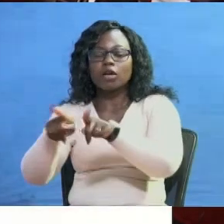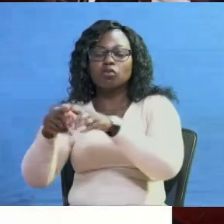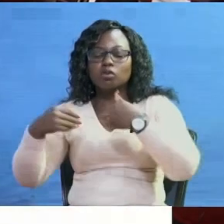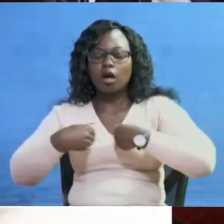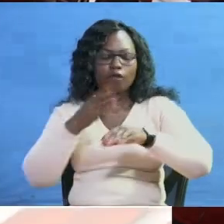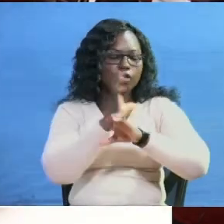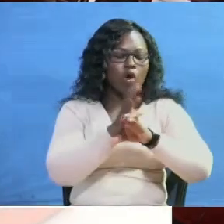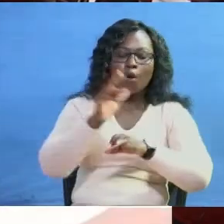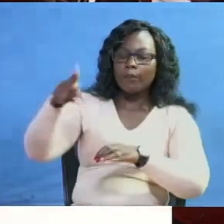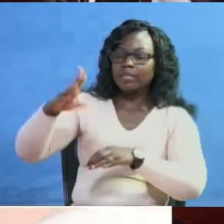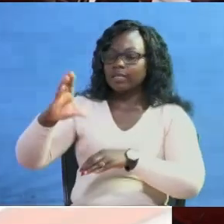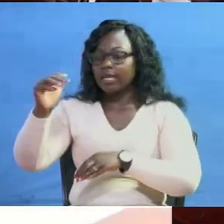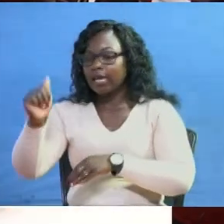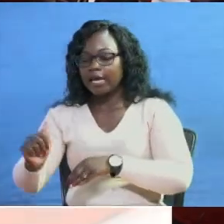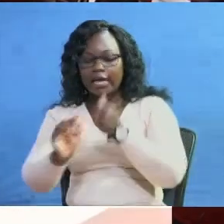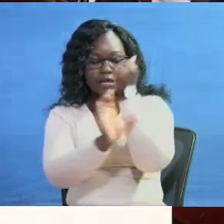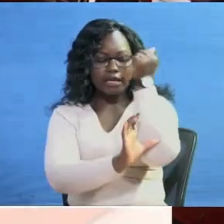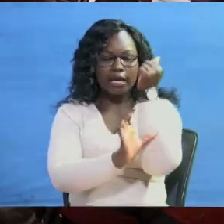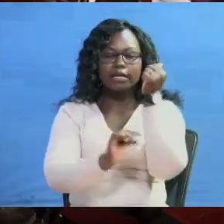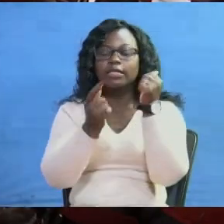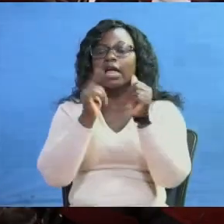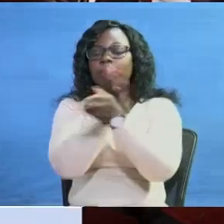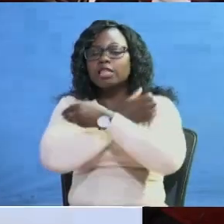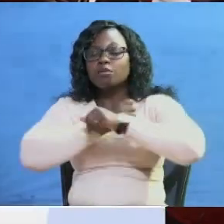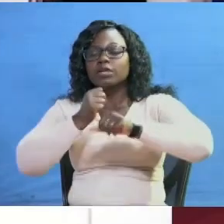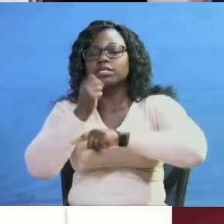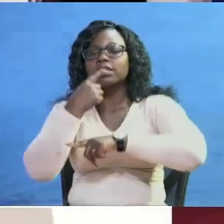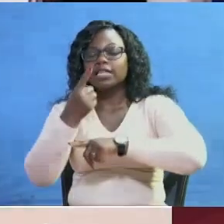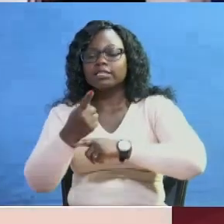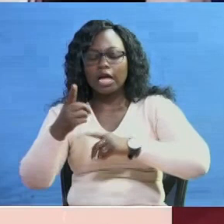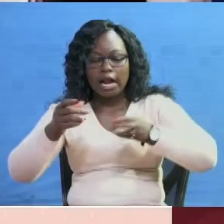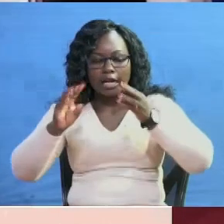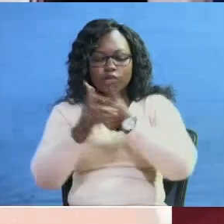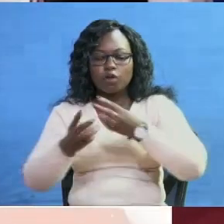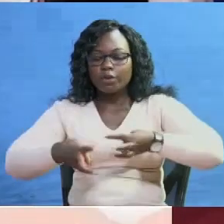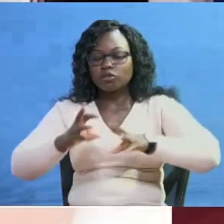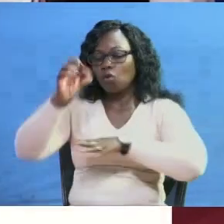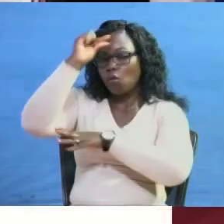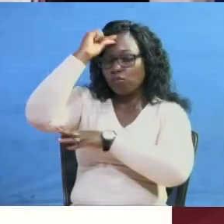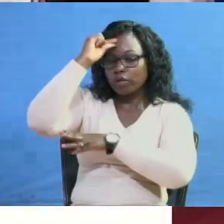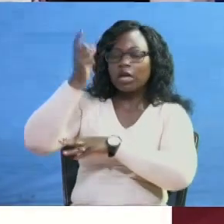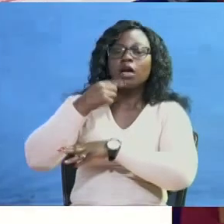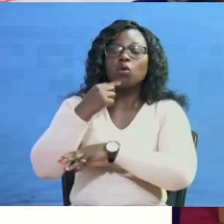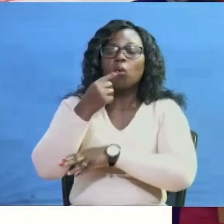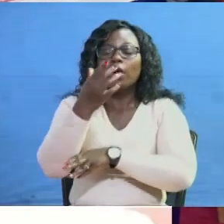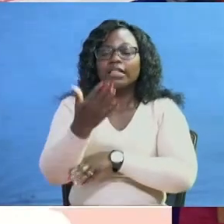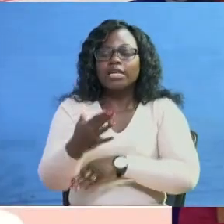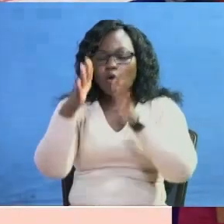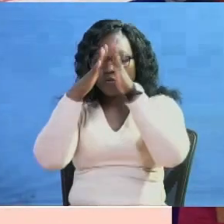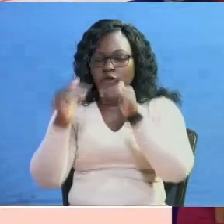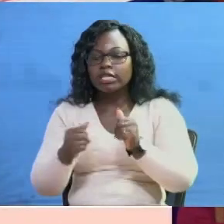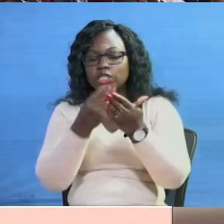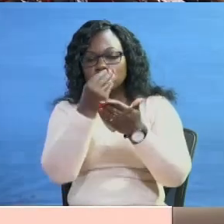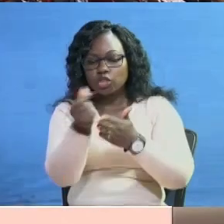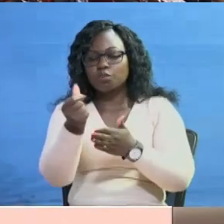la PCEA nchini. Rais alizidi kusifia miradi mbalimbali ya serikali, mojawapo ikiwa ni mradi wa nyumba za bei